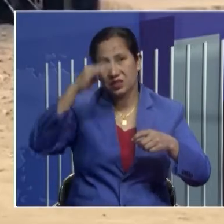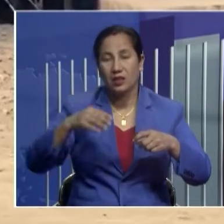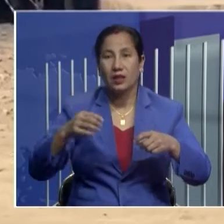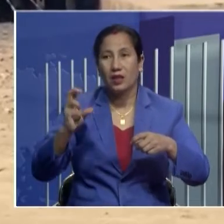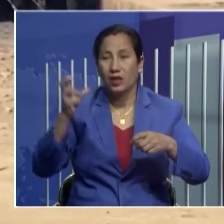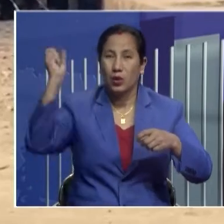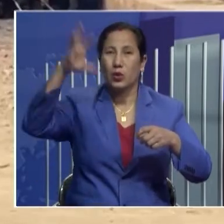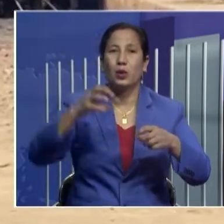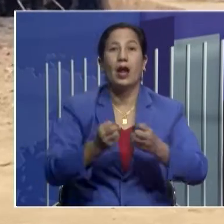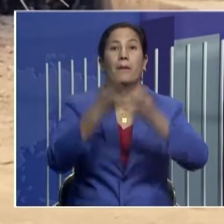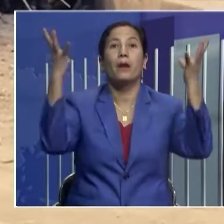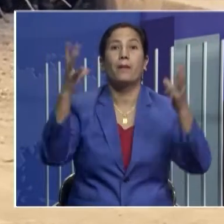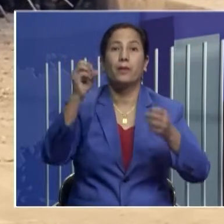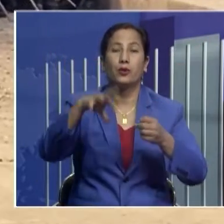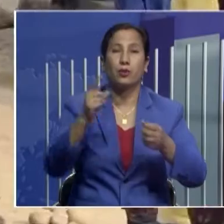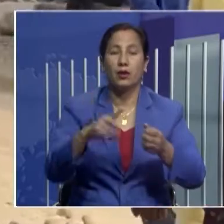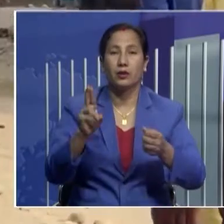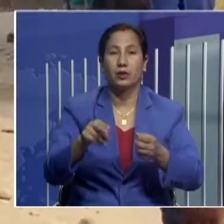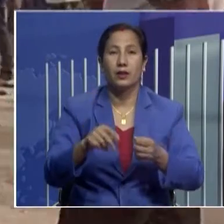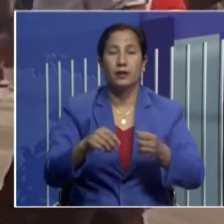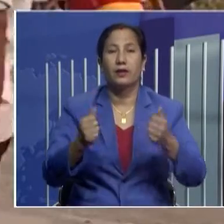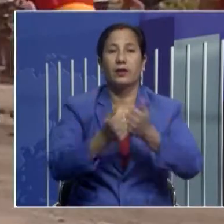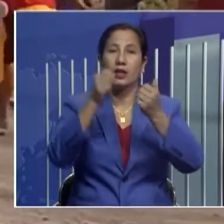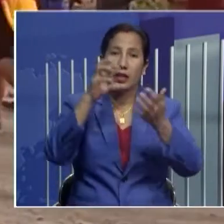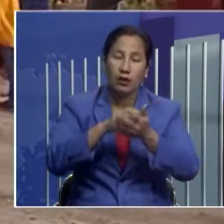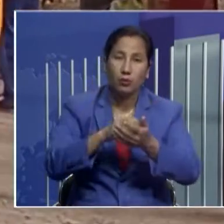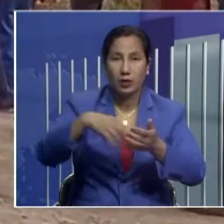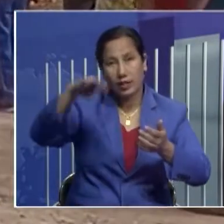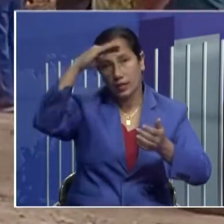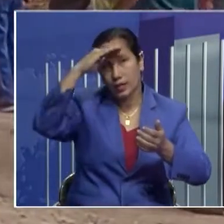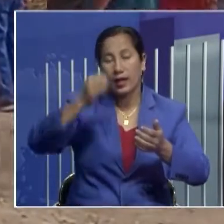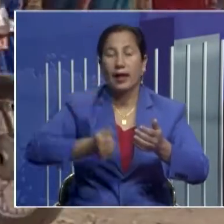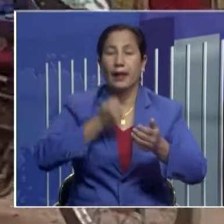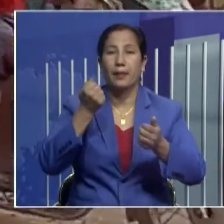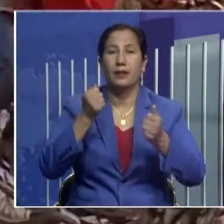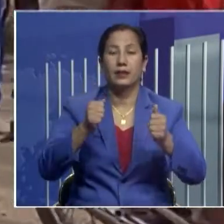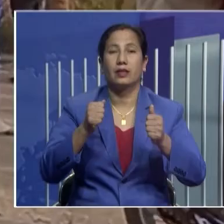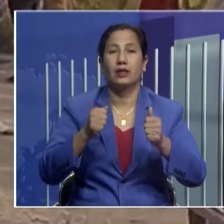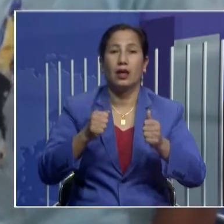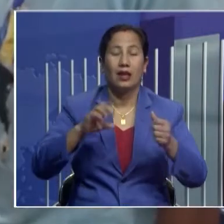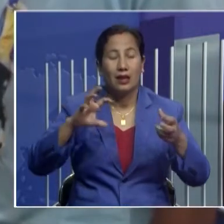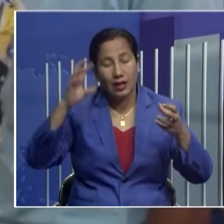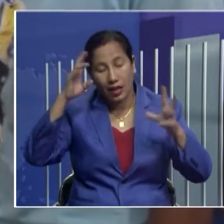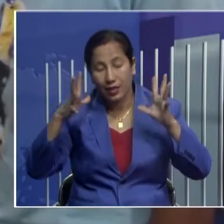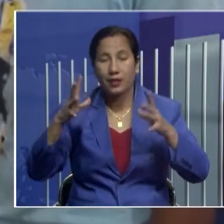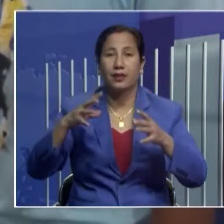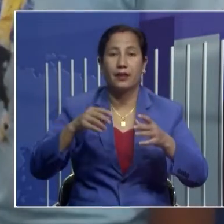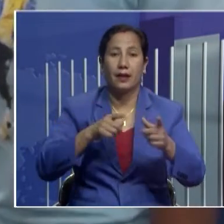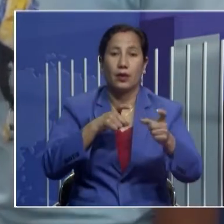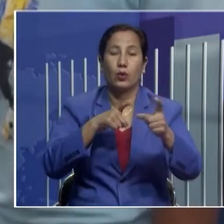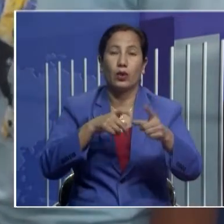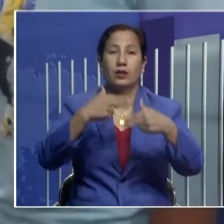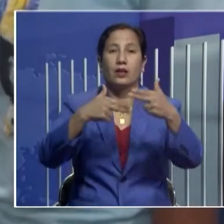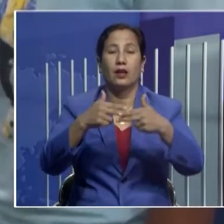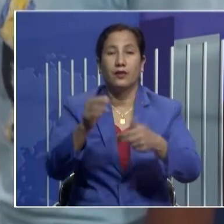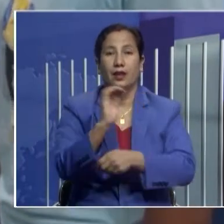गरेको थियो। पूर्व सूचना अभावमा घटनास्थलमा पुगेका सुरक्षाकर्मीले आत्मरक्षाका नाममा अन्धाधुन्धा गोली चलाउँदा नागरिकको ज्यान